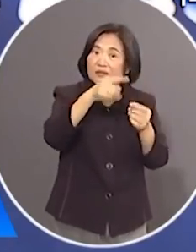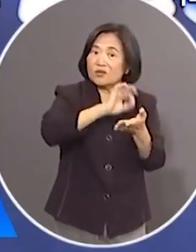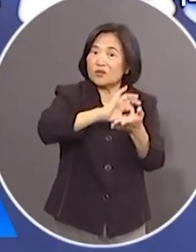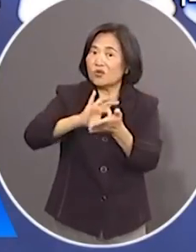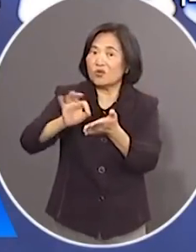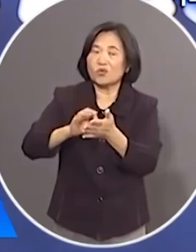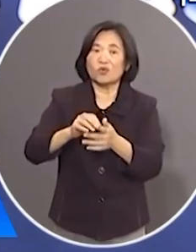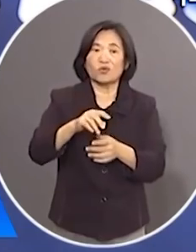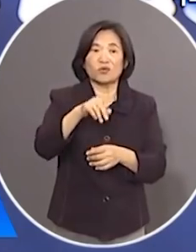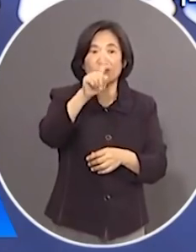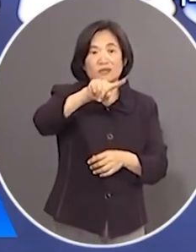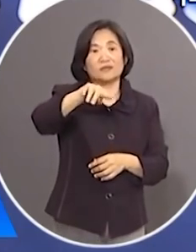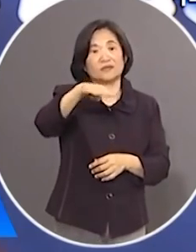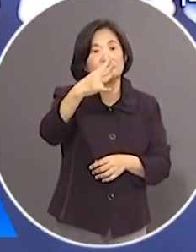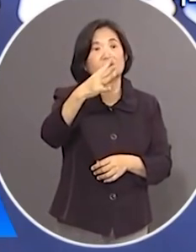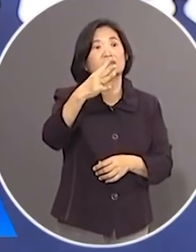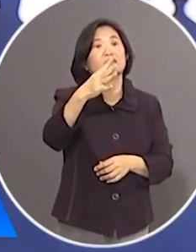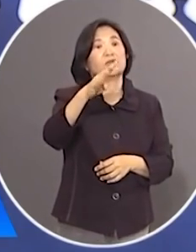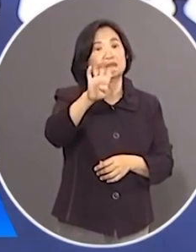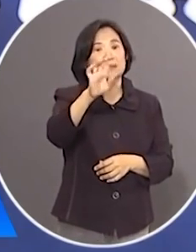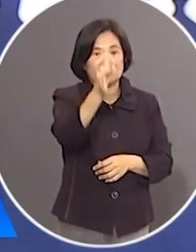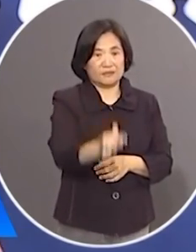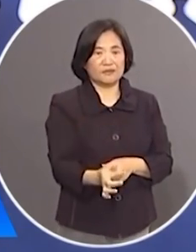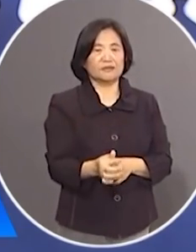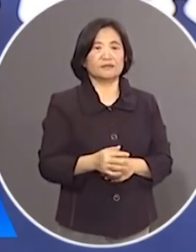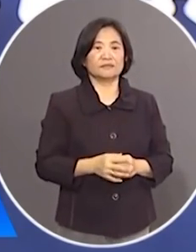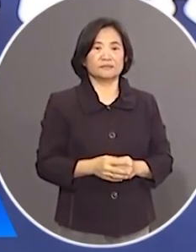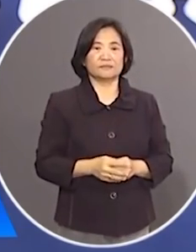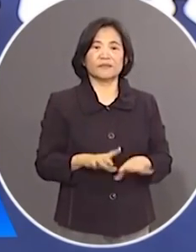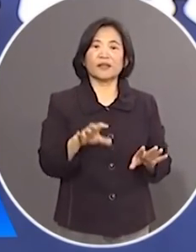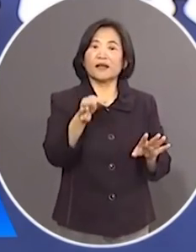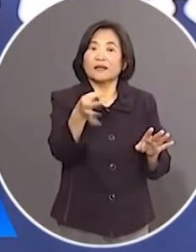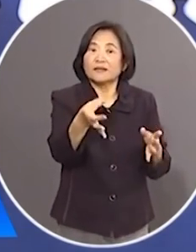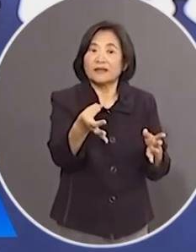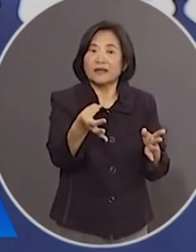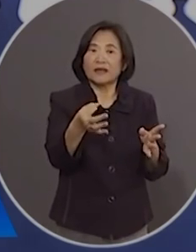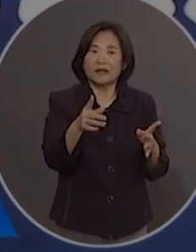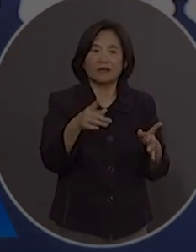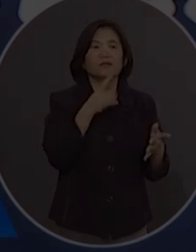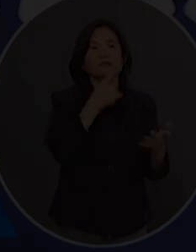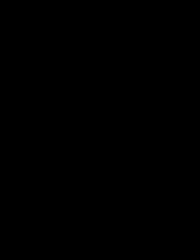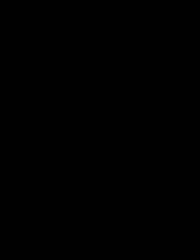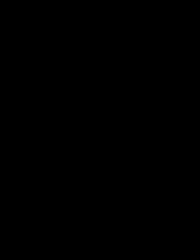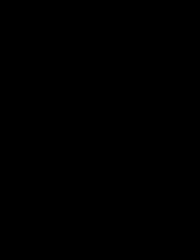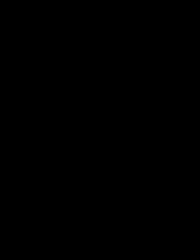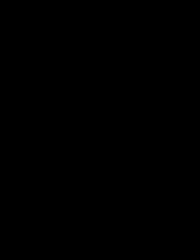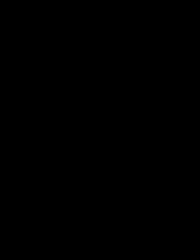少要1440亿，所以钱是我们大家的。